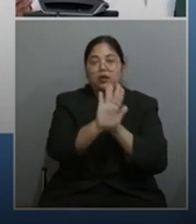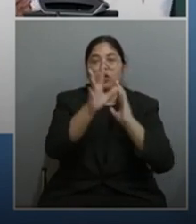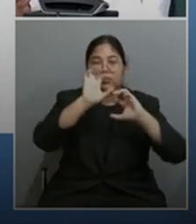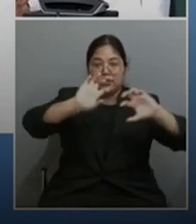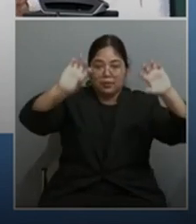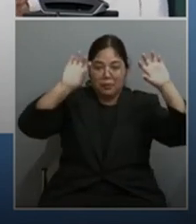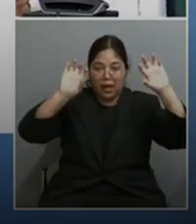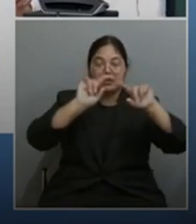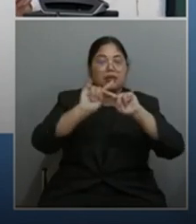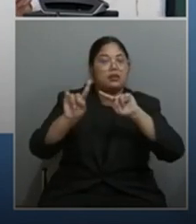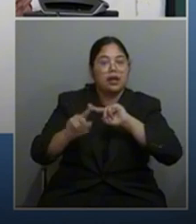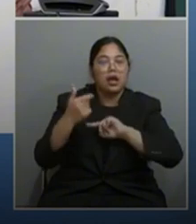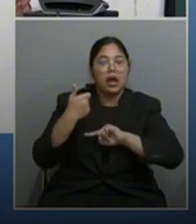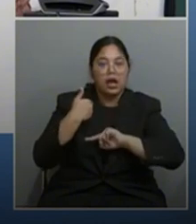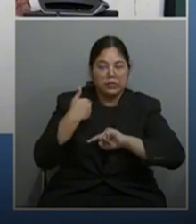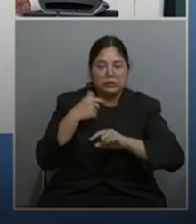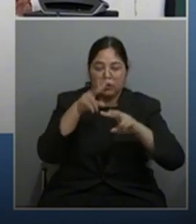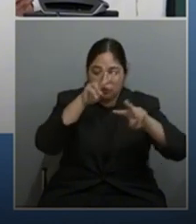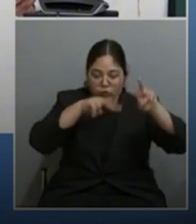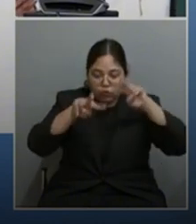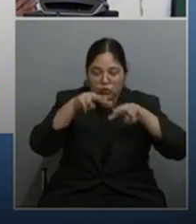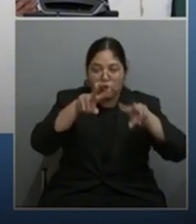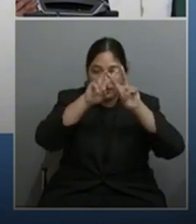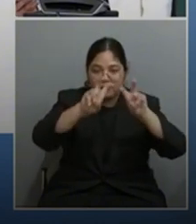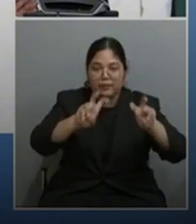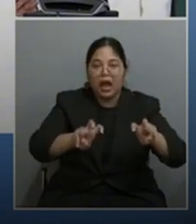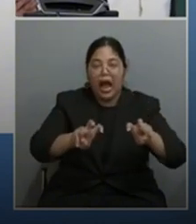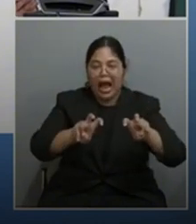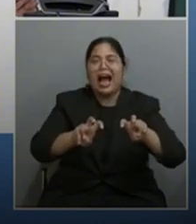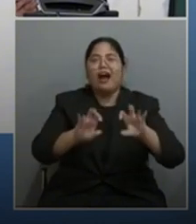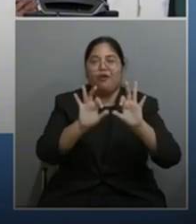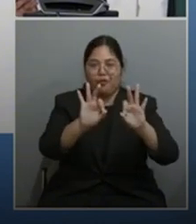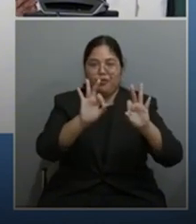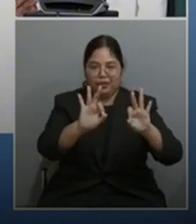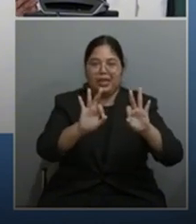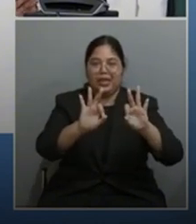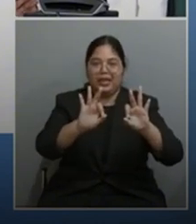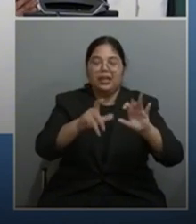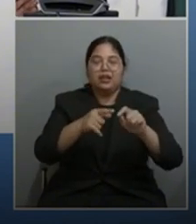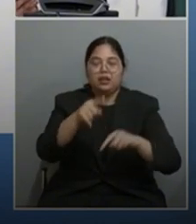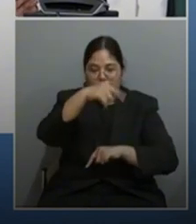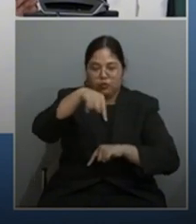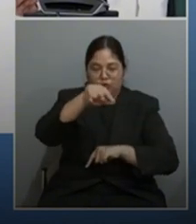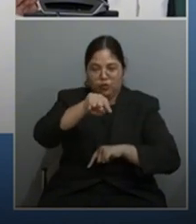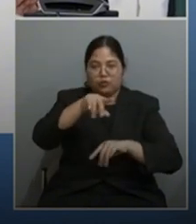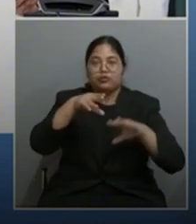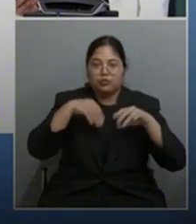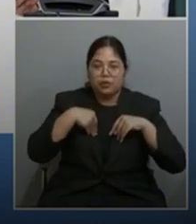วจะอโสน้ำ